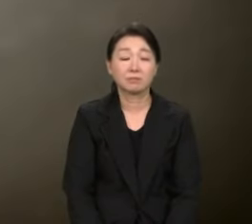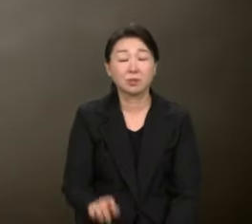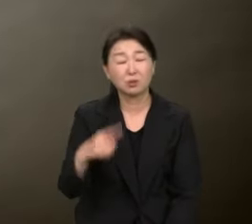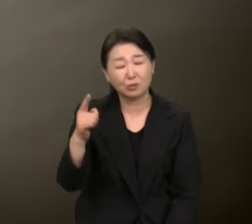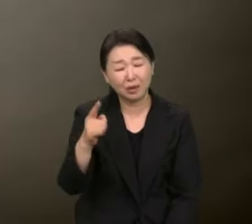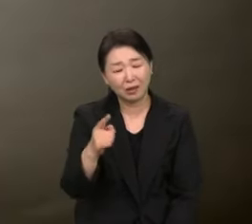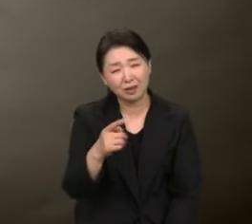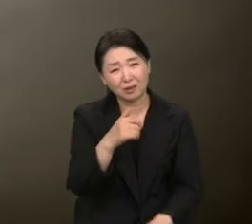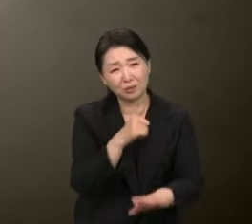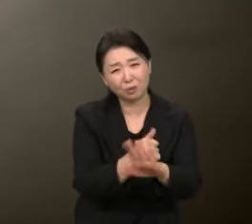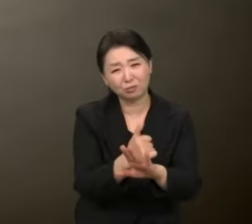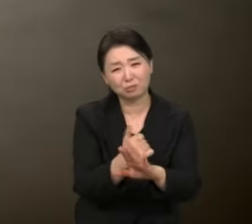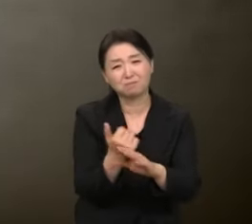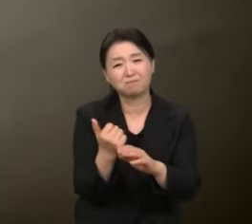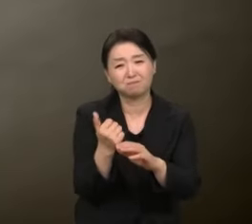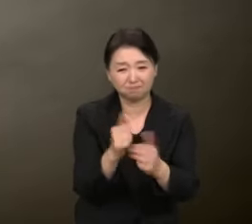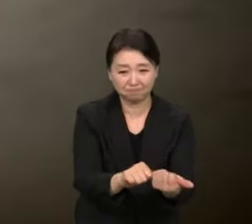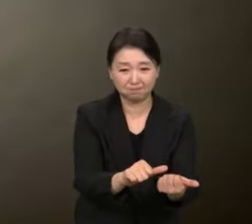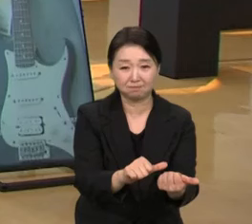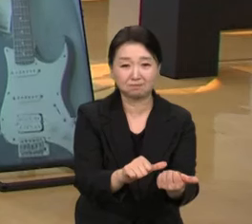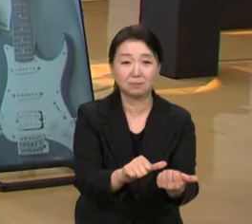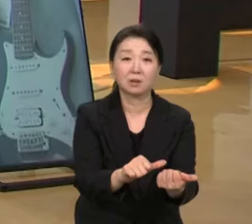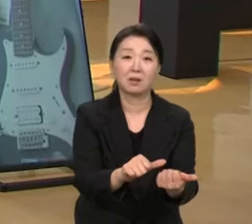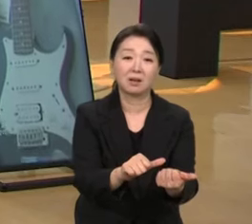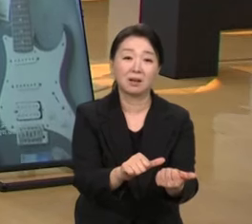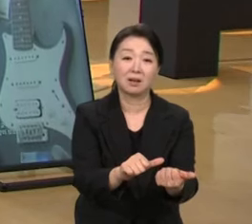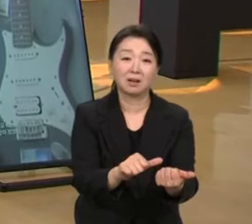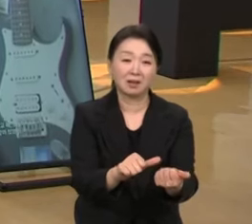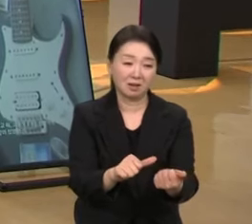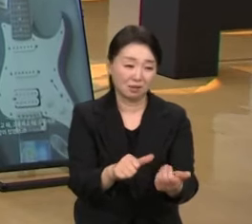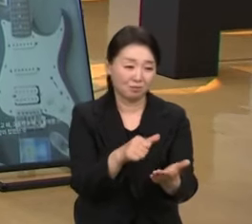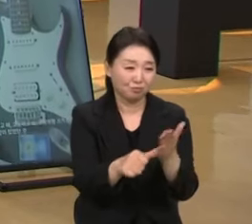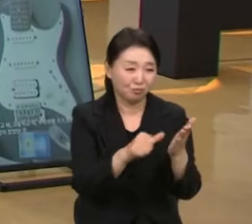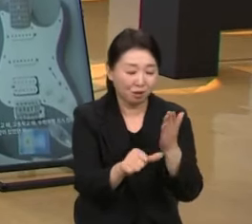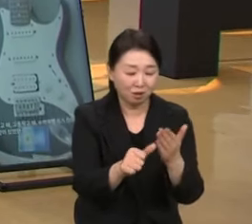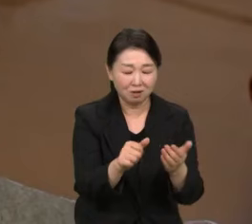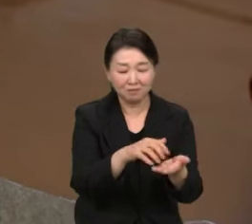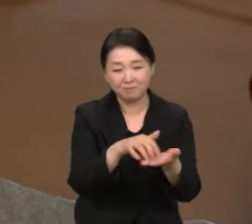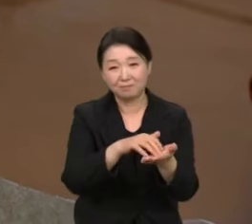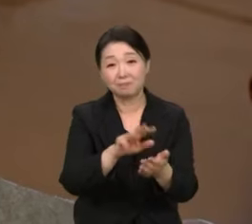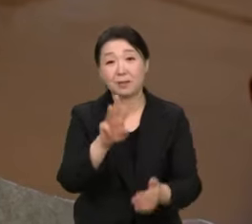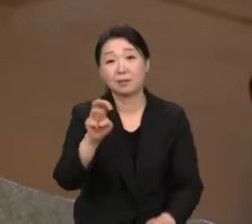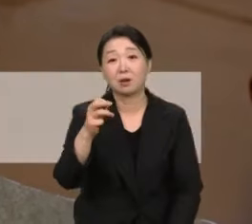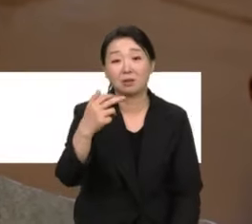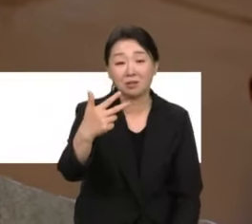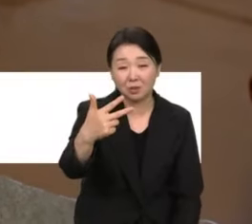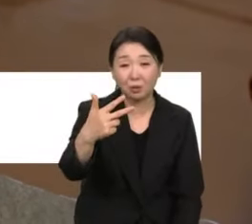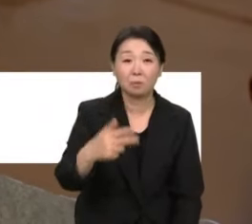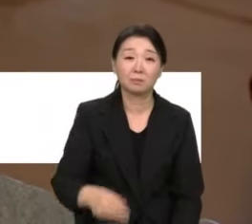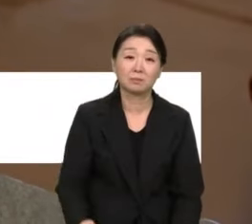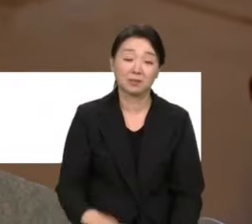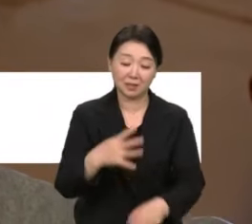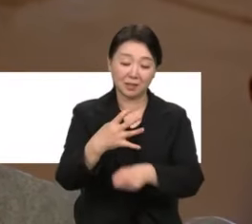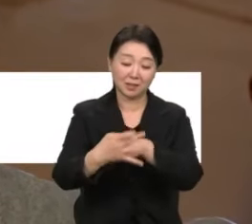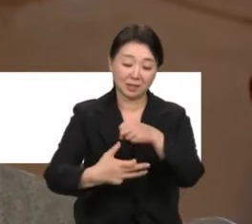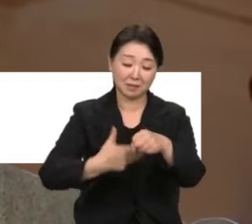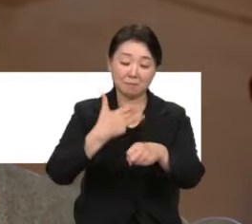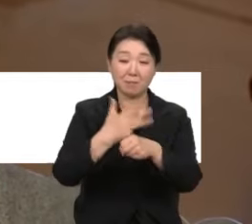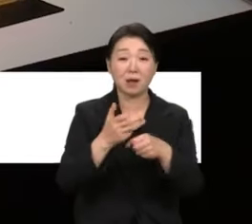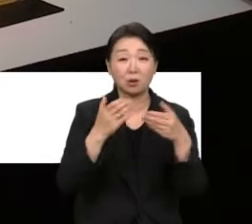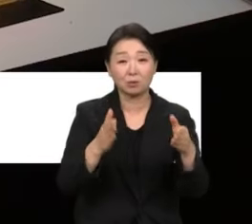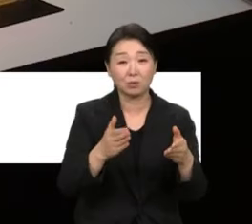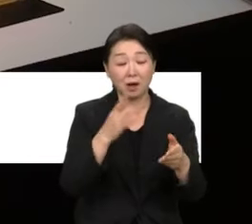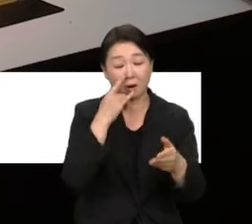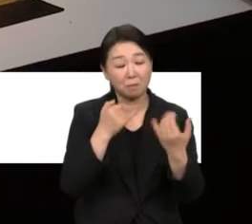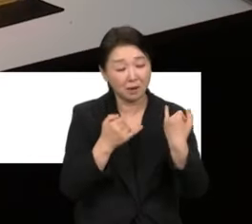못 나왔습니다. 아이들의 체취 묻은 유품 37점. 18년 동안 엄마 딸로 태어나서 엄마랑